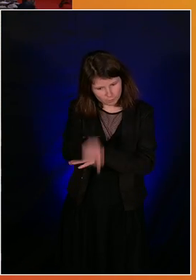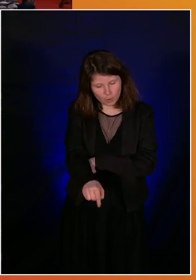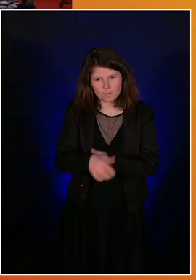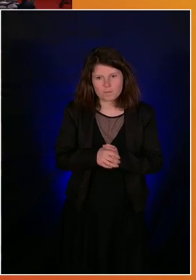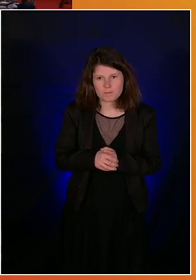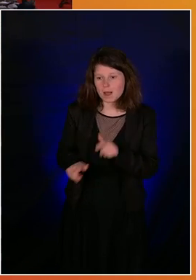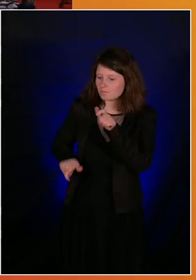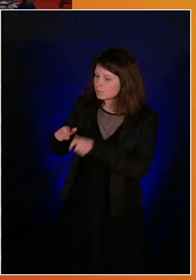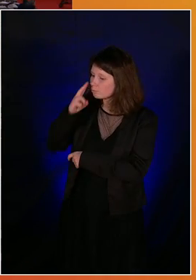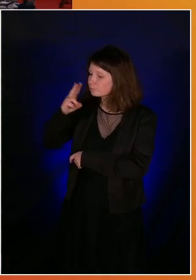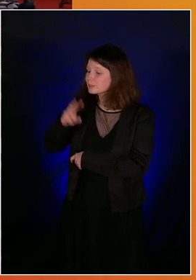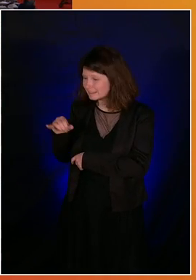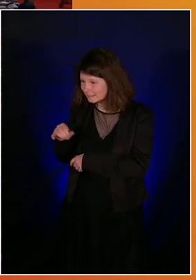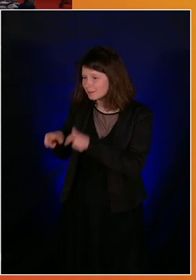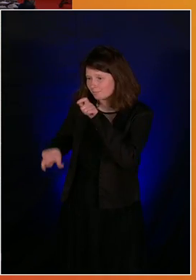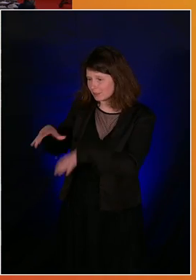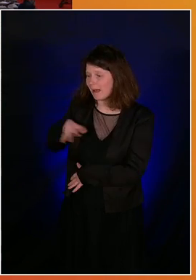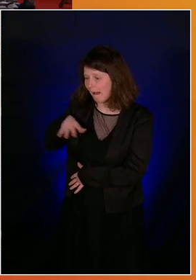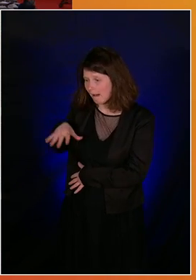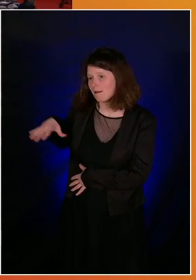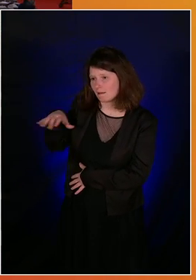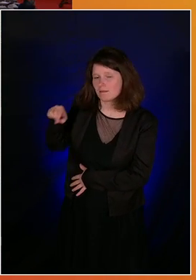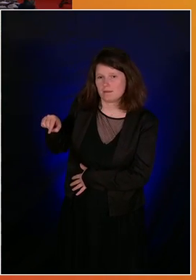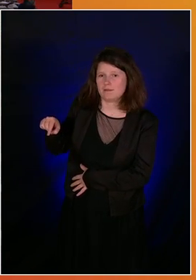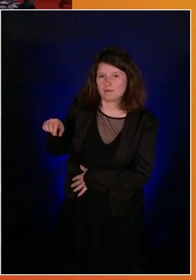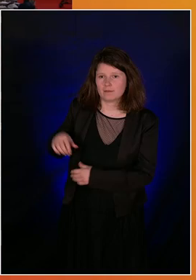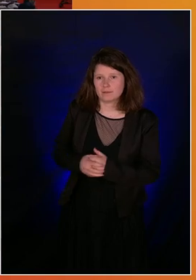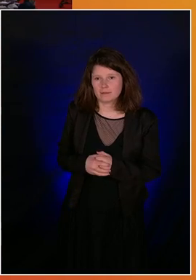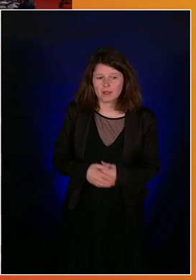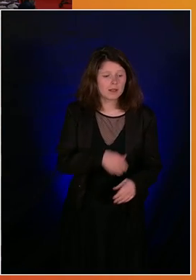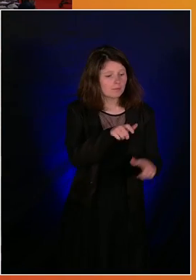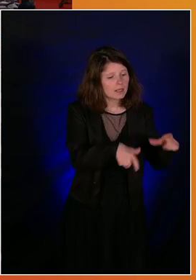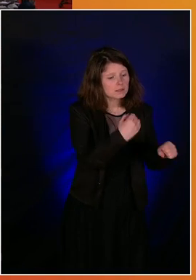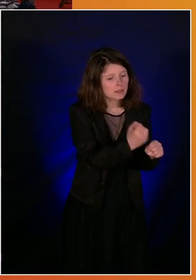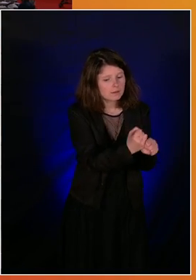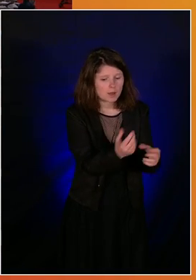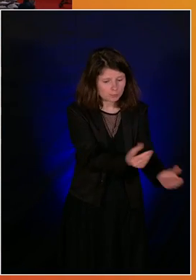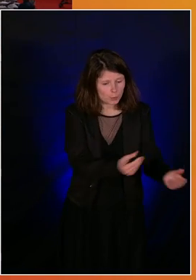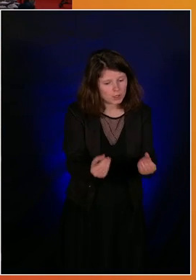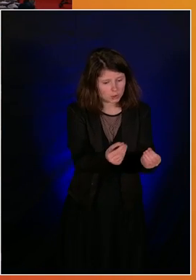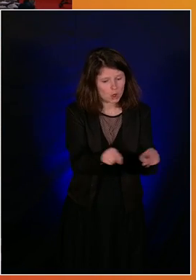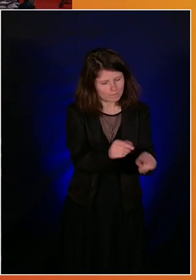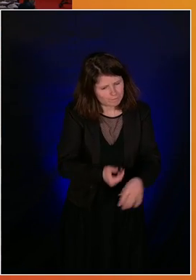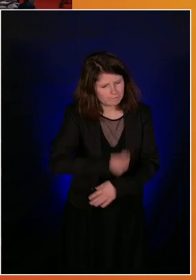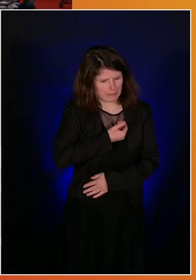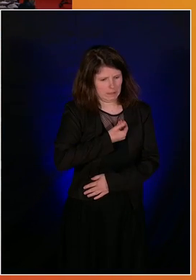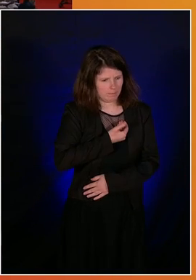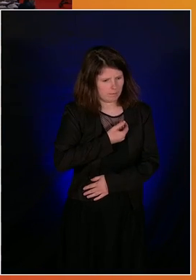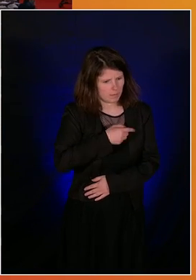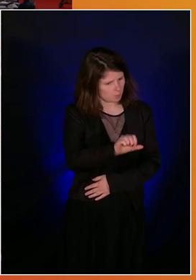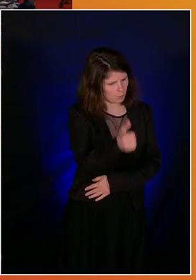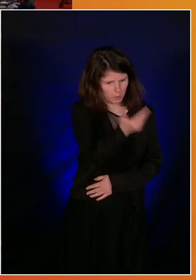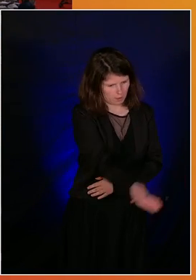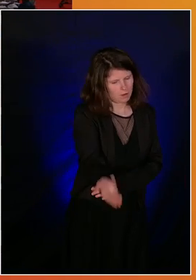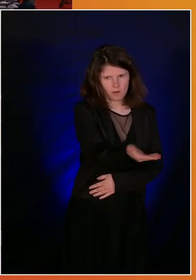possèdent n'oublions pas que les travailleurs et la population sont les premières victimes de la volonté des entreprises à ne pas investir dans